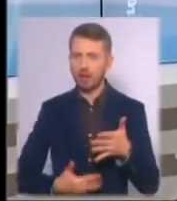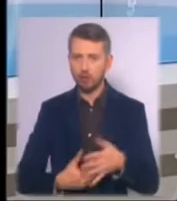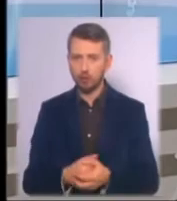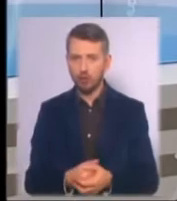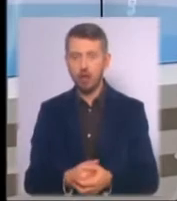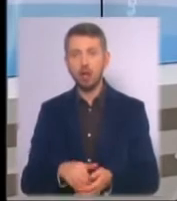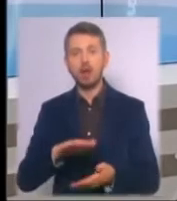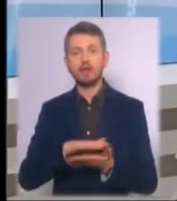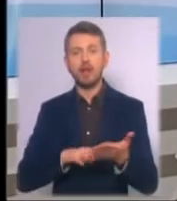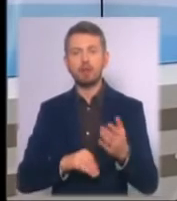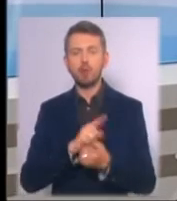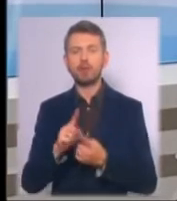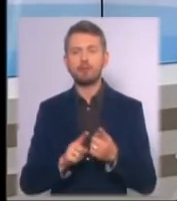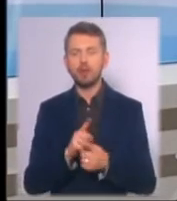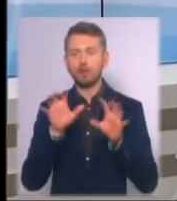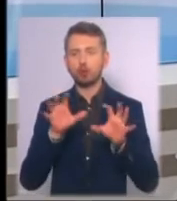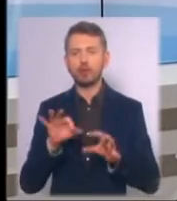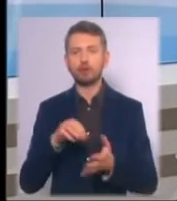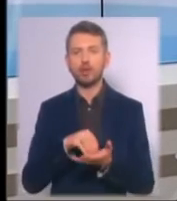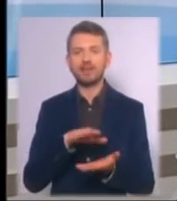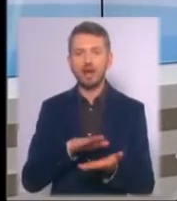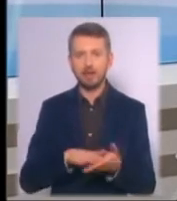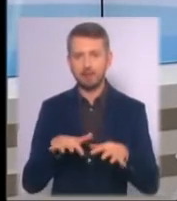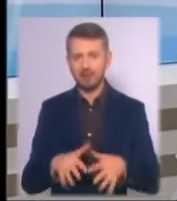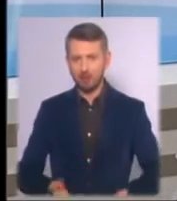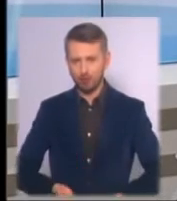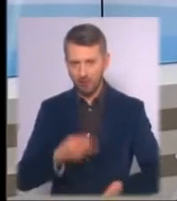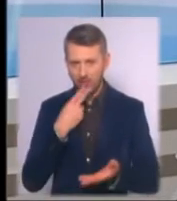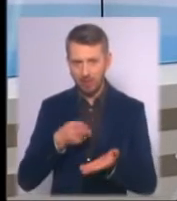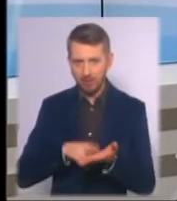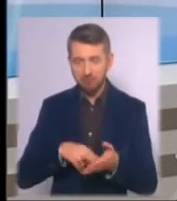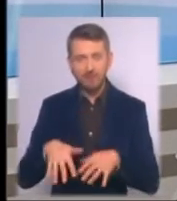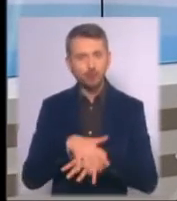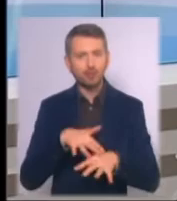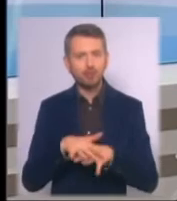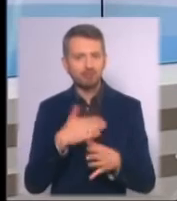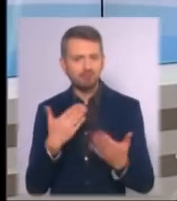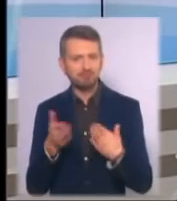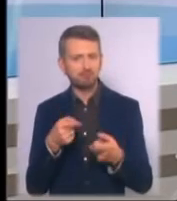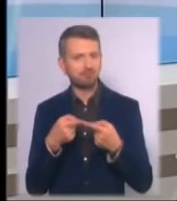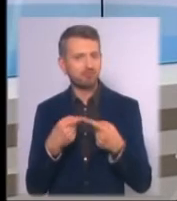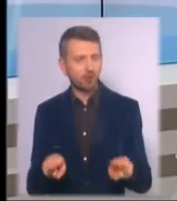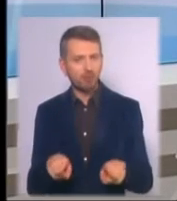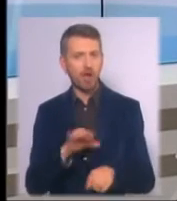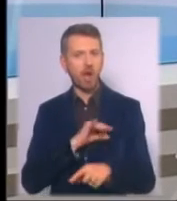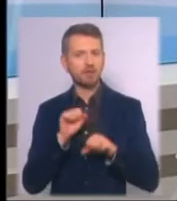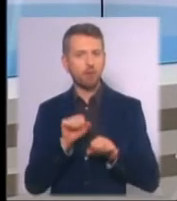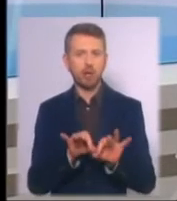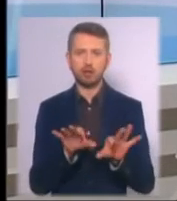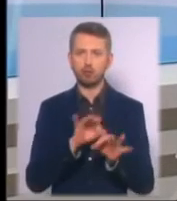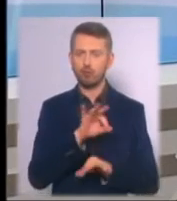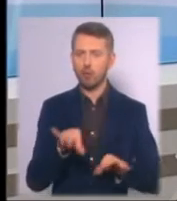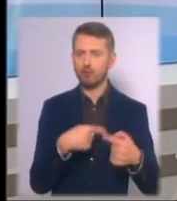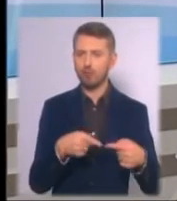Далі про зміни у законодавстві щодо реєстрації місця проживання. У суспільстві до них поставились неоднозначно. Адвокати трактують проект